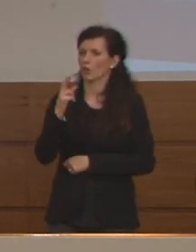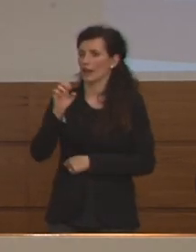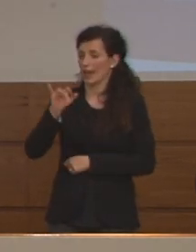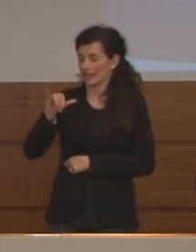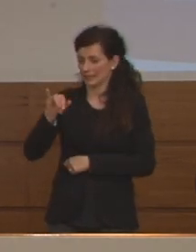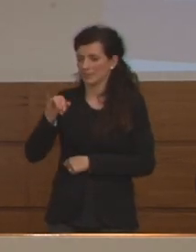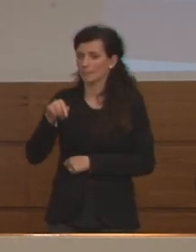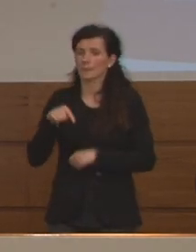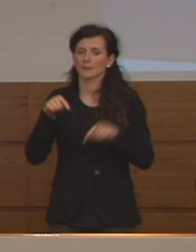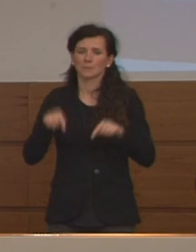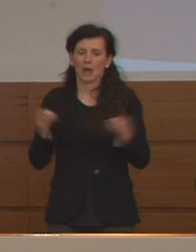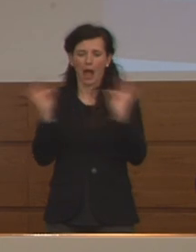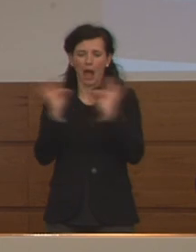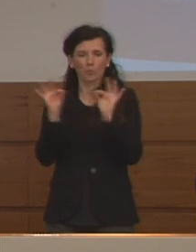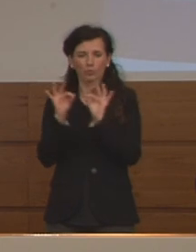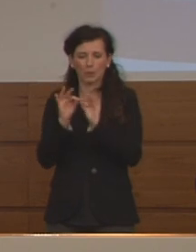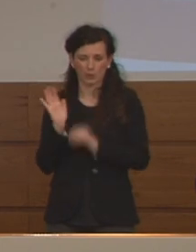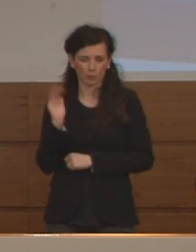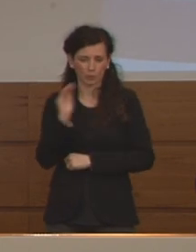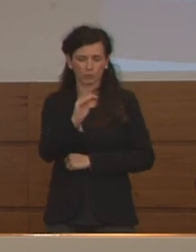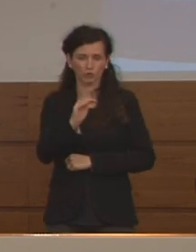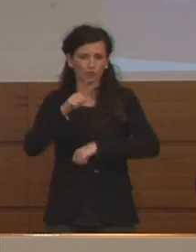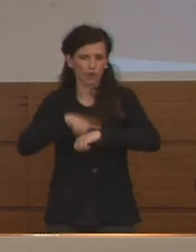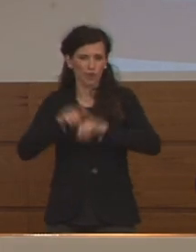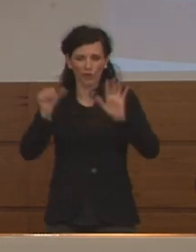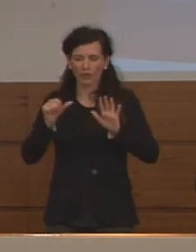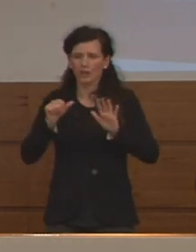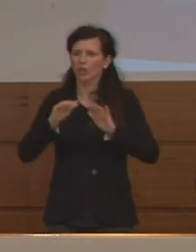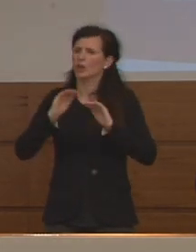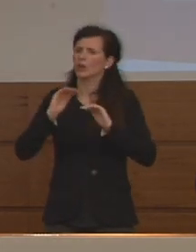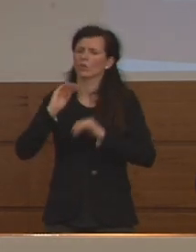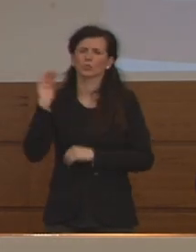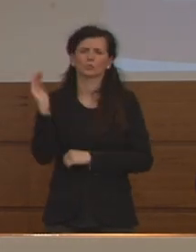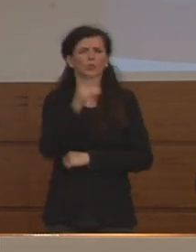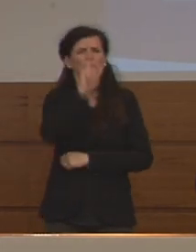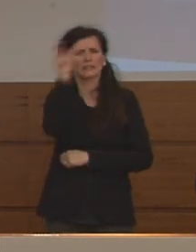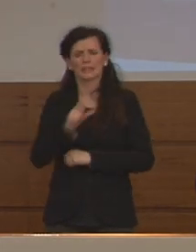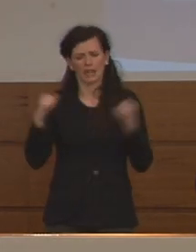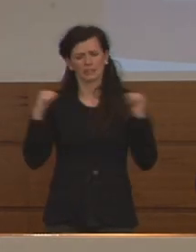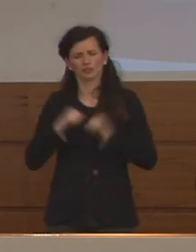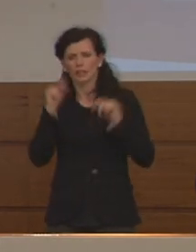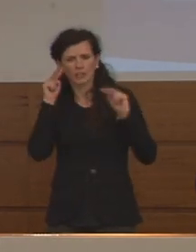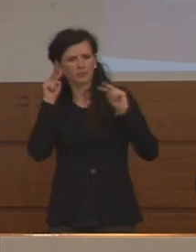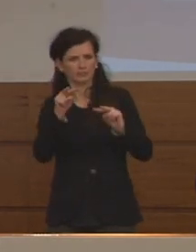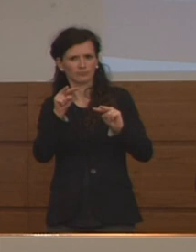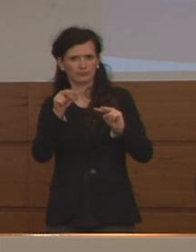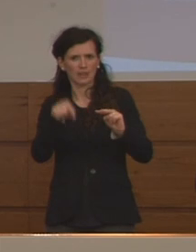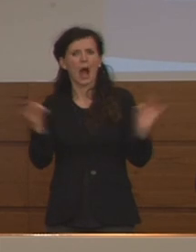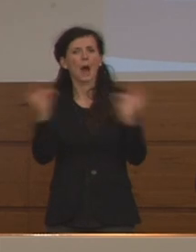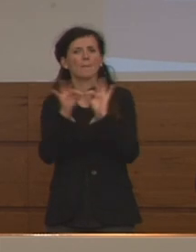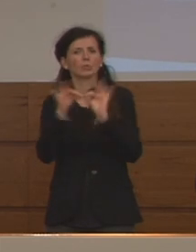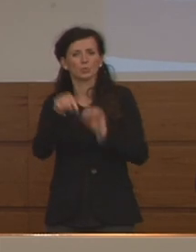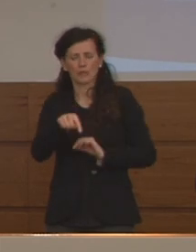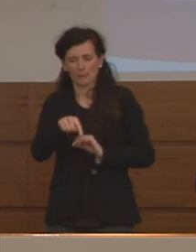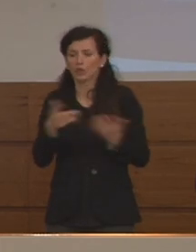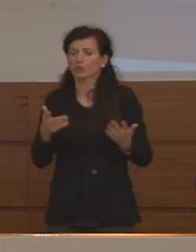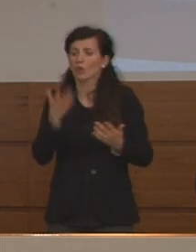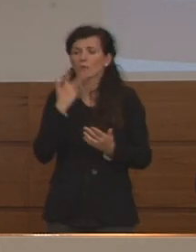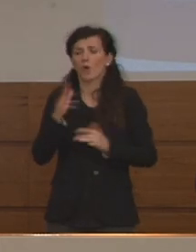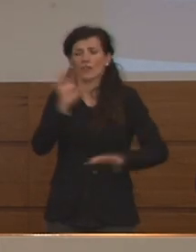quotidiano ormai attesissimo è molto seguito da tutti noi e soprattutto dai cittadini che vogliono essere informati